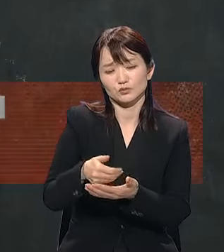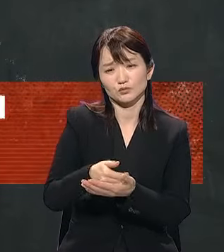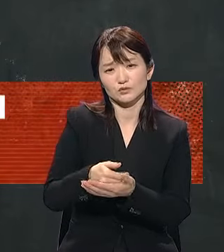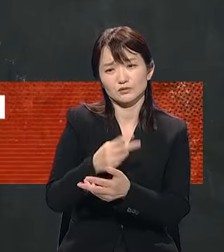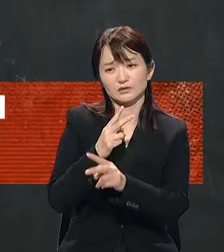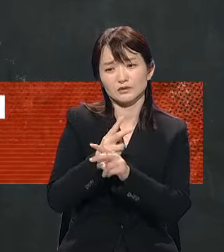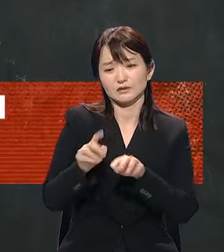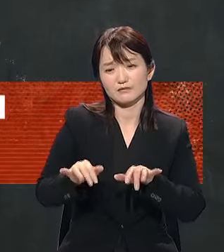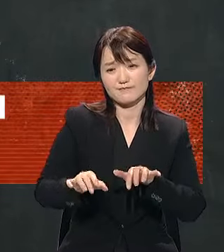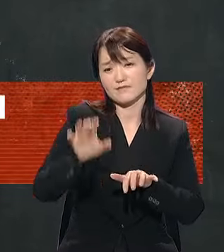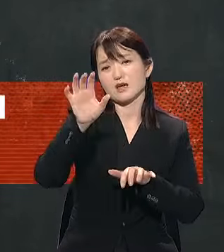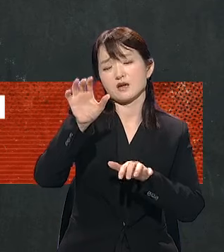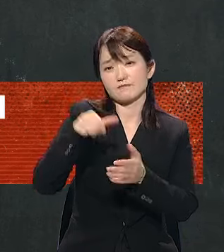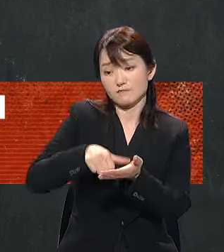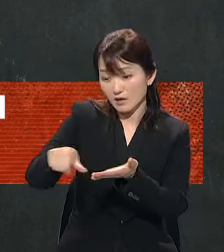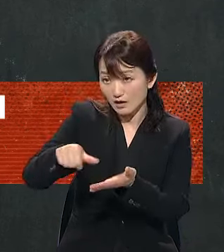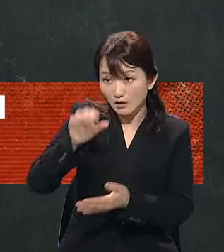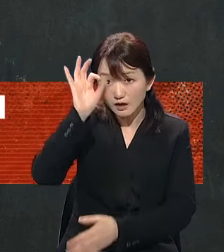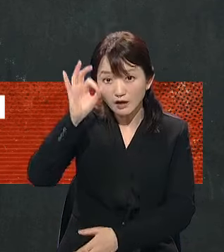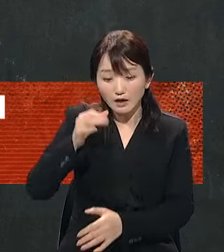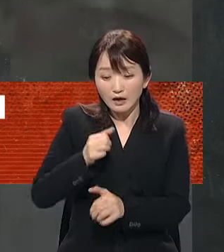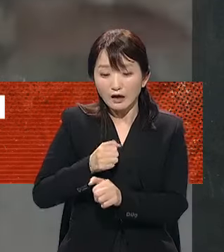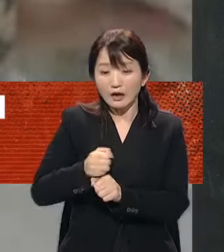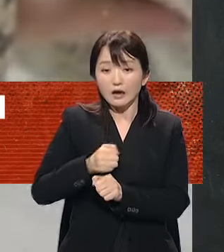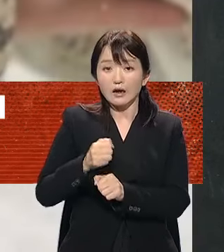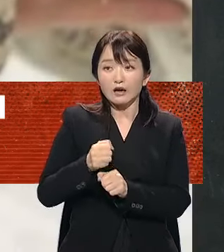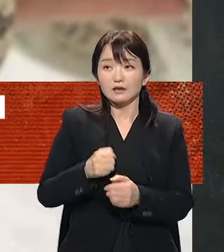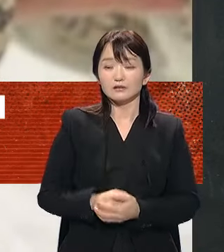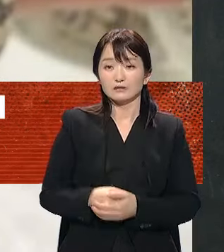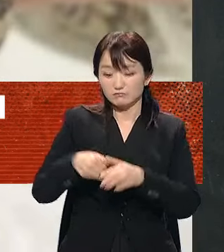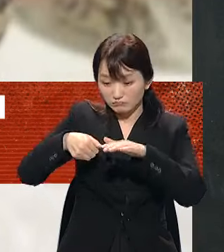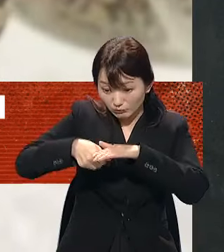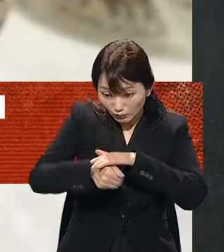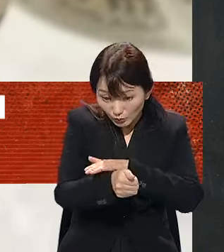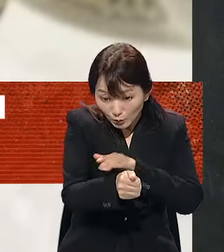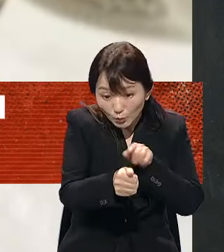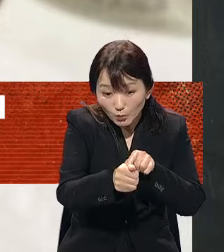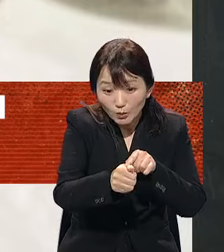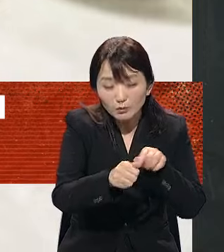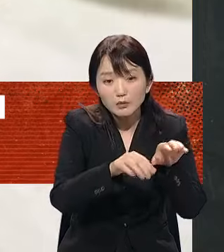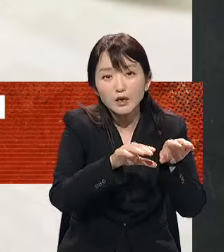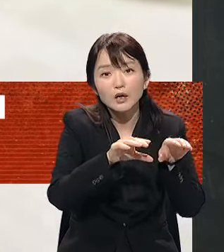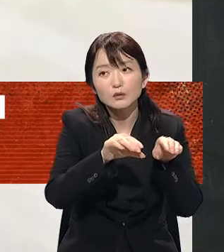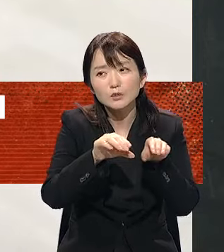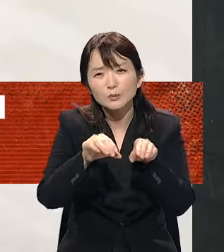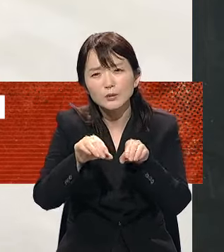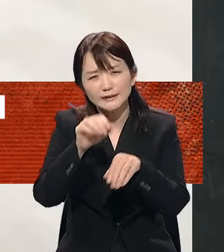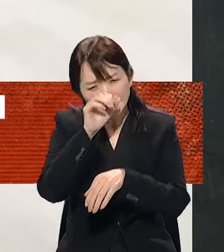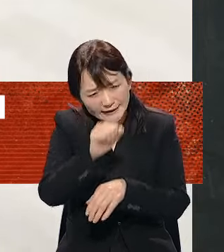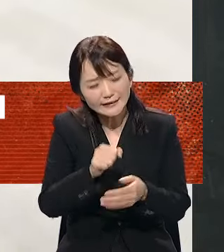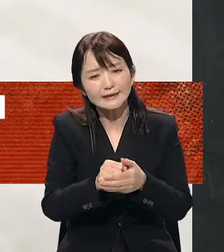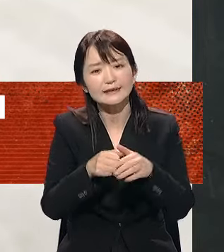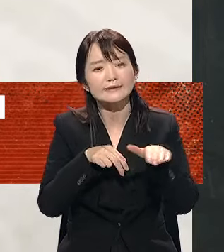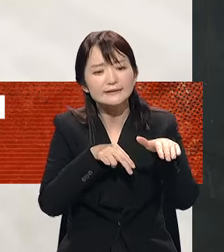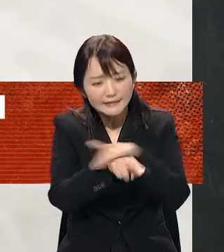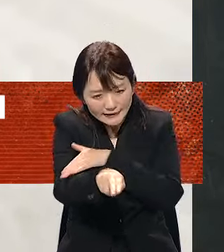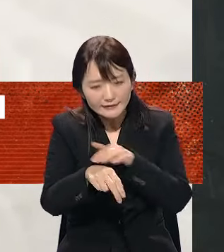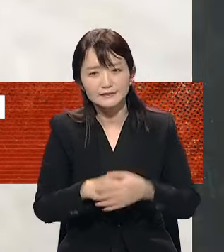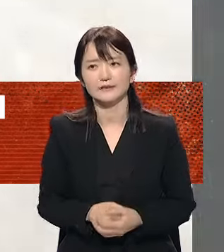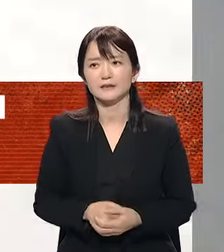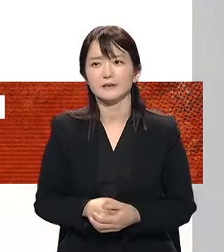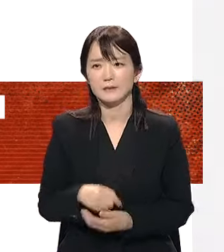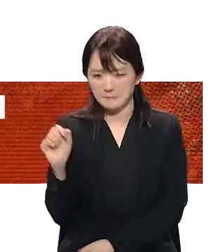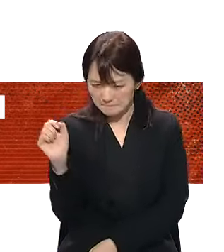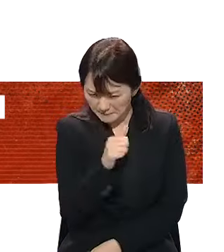보시면요. 굉장히 보는 사람 입장에서 당황스럽습니다. 온순한 코브라라고 하면서 그런데 탈출했고 재빠르고 벽을 잘